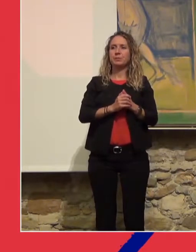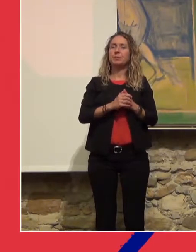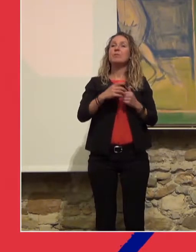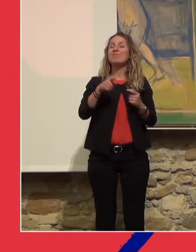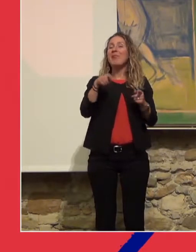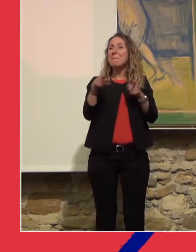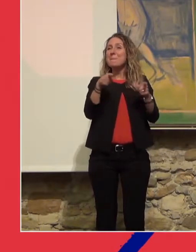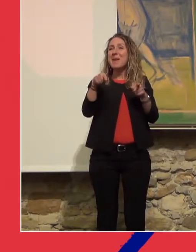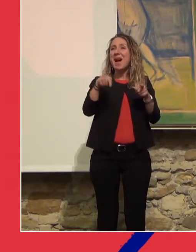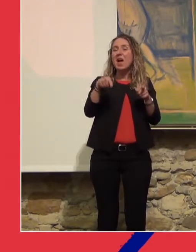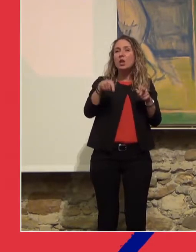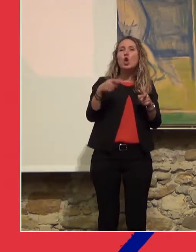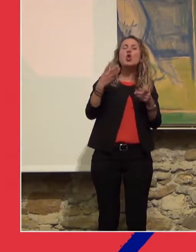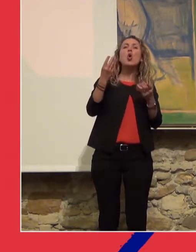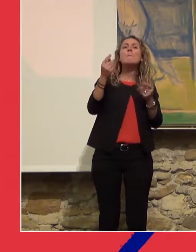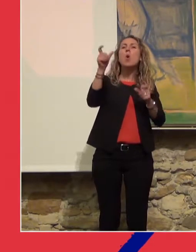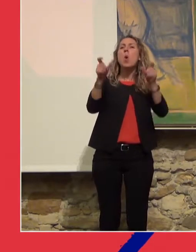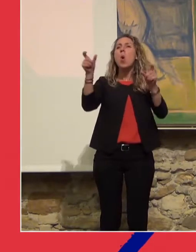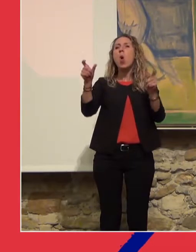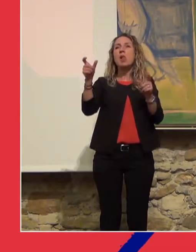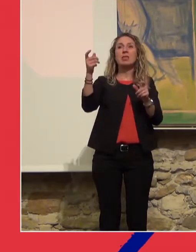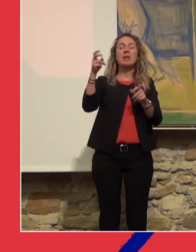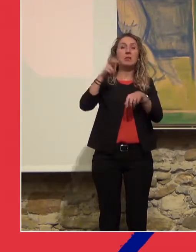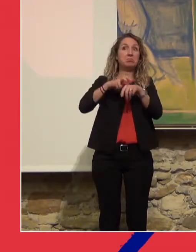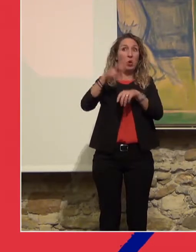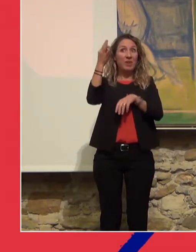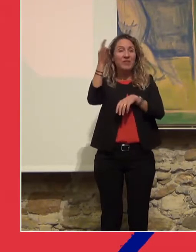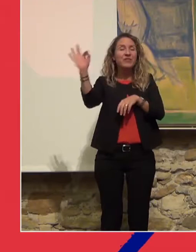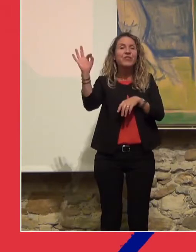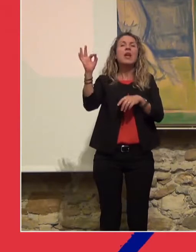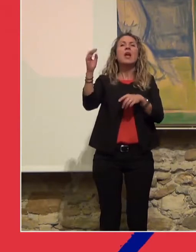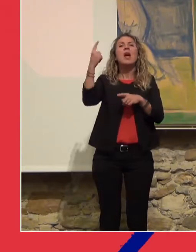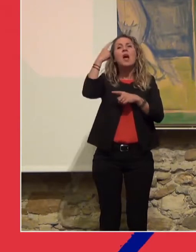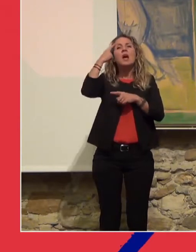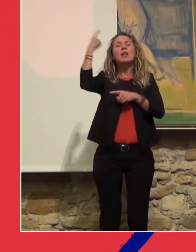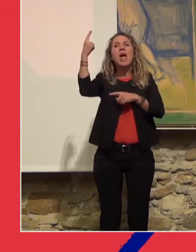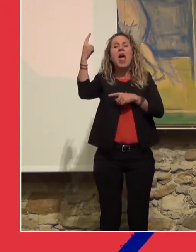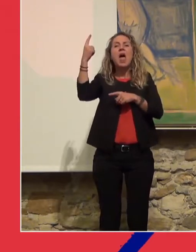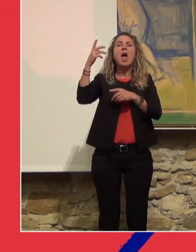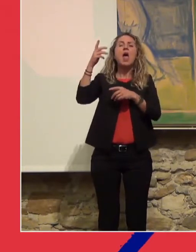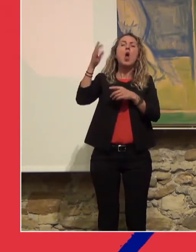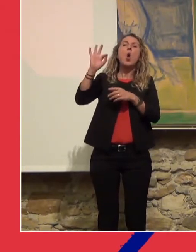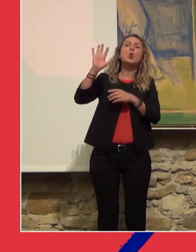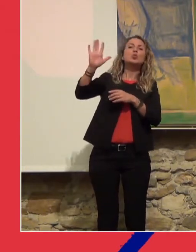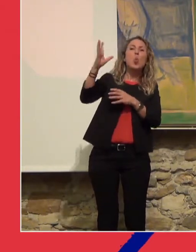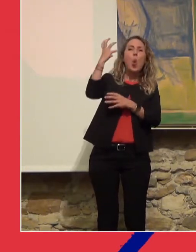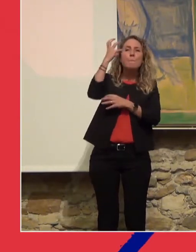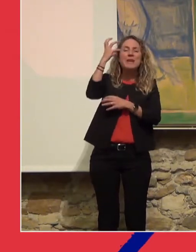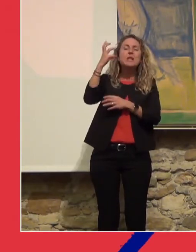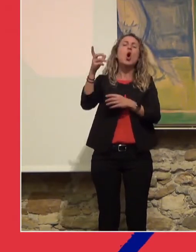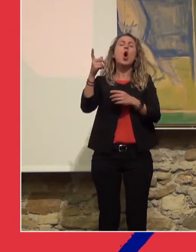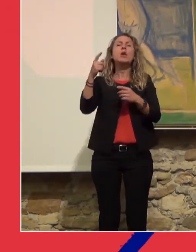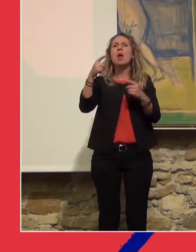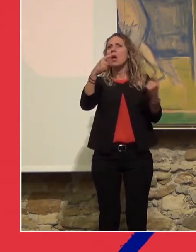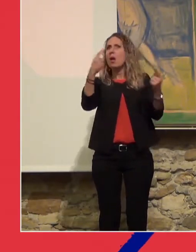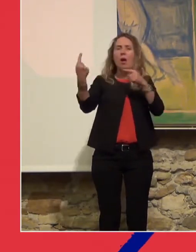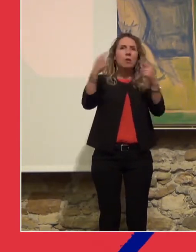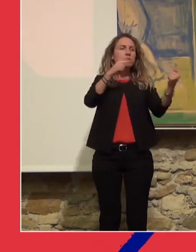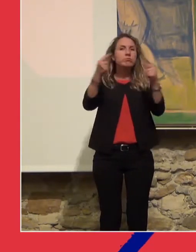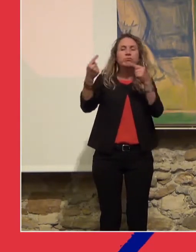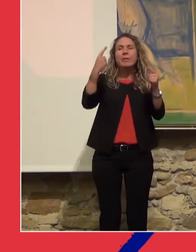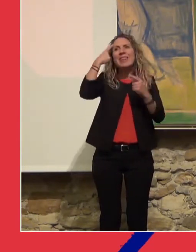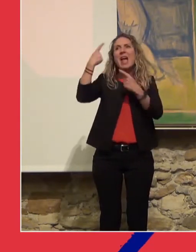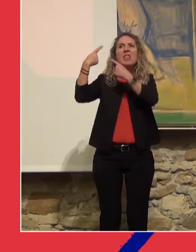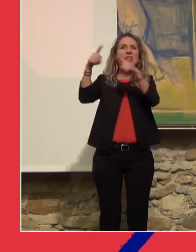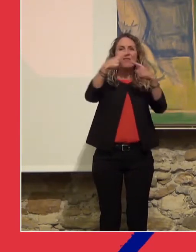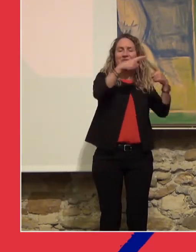di altri specialisti. L'unica raccomandazione che tutti avevano condiviso era l'isolamento e il